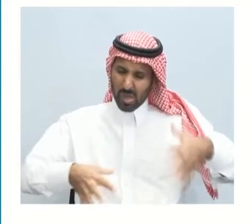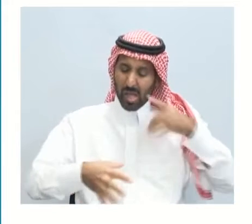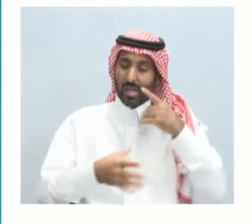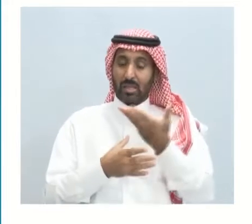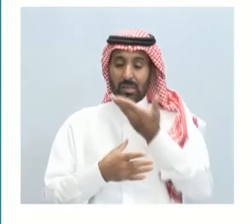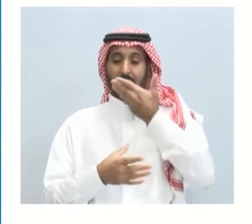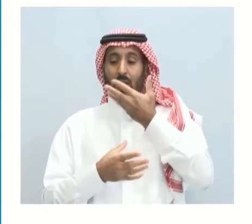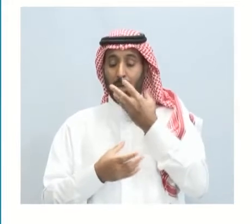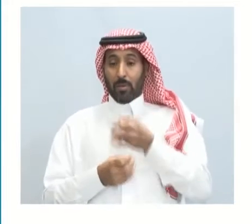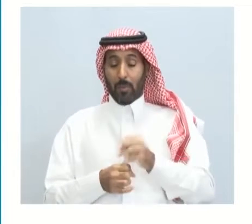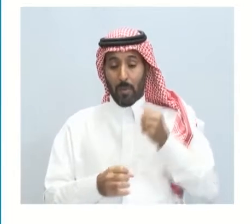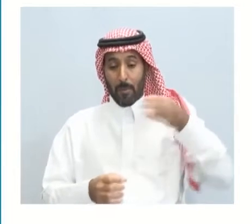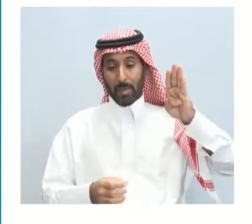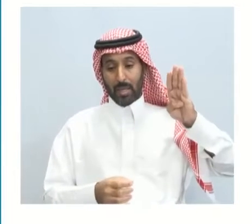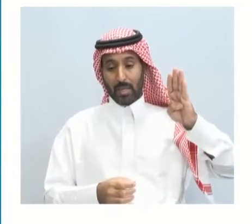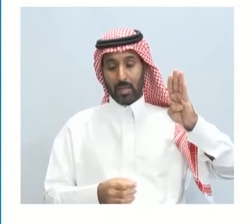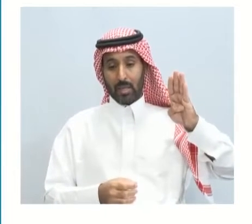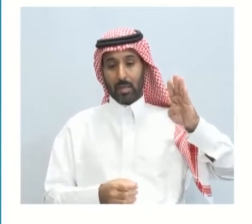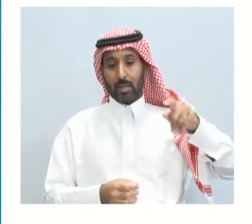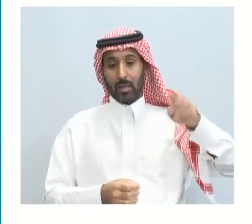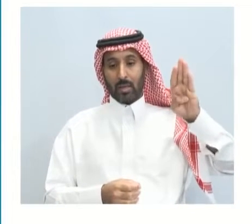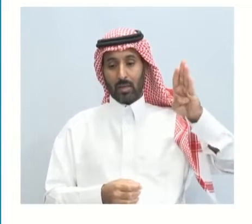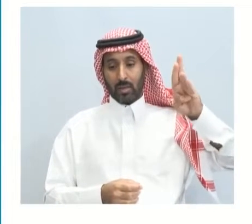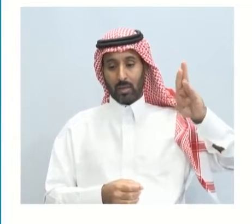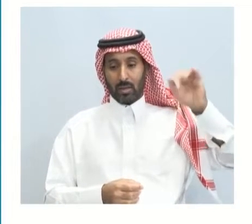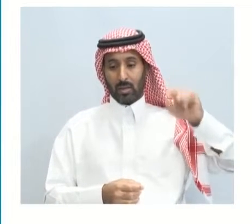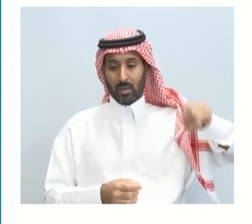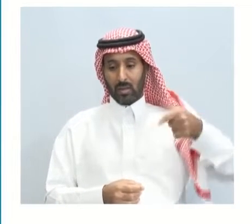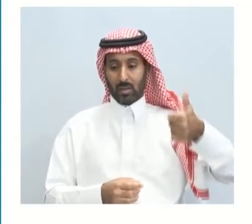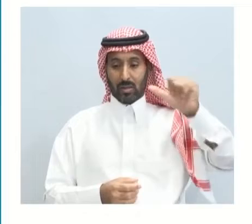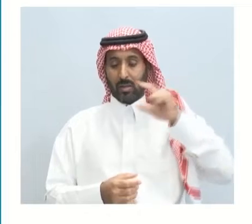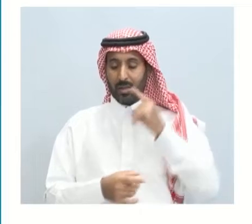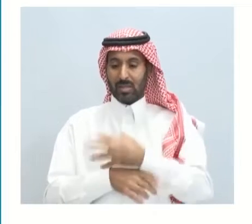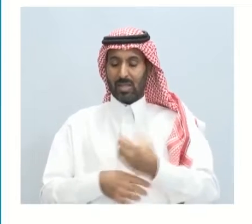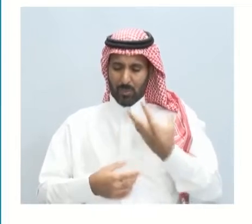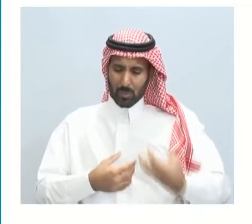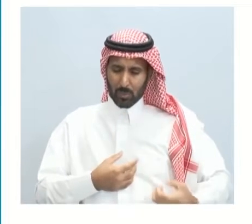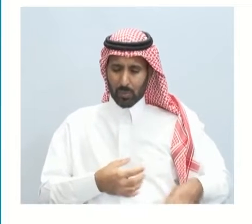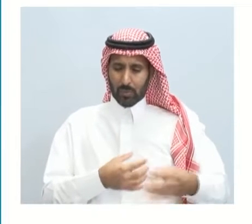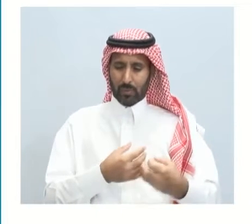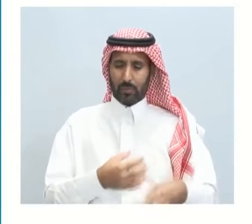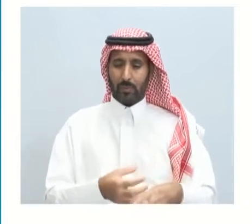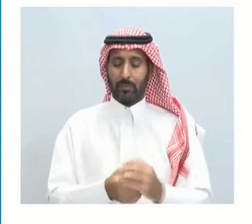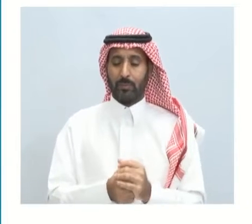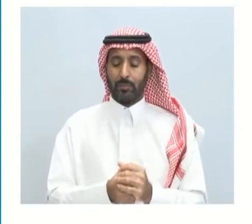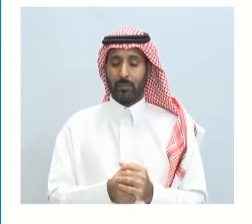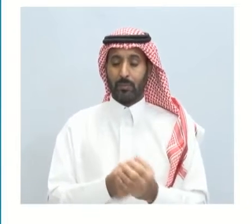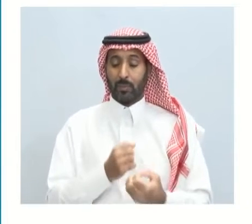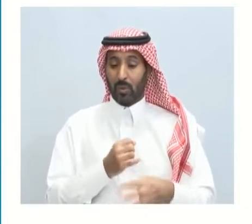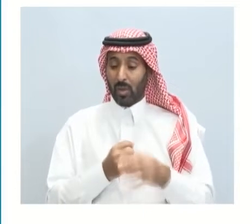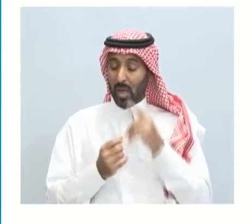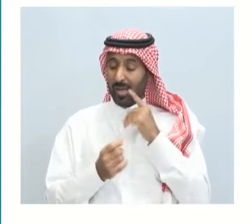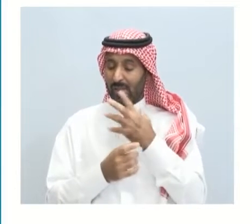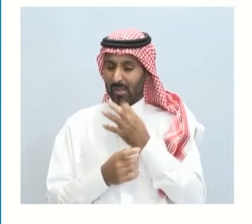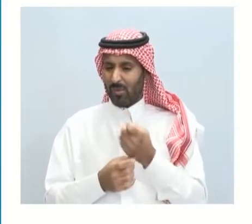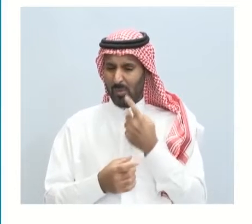الاشخاص الذين يستخدمون هذا الماء ويصابون باسهال شديد وجفاف يؤدي